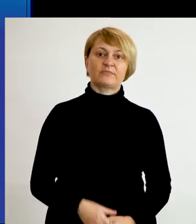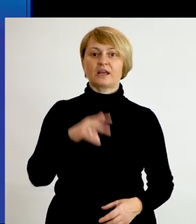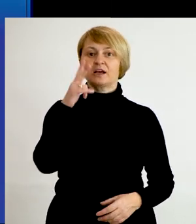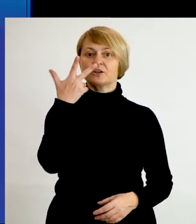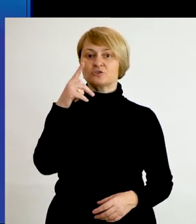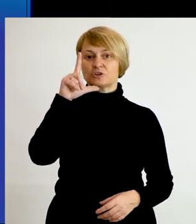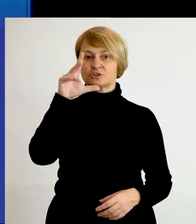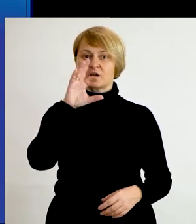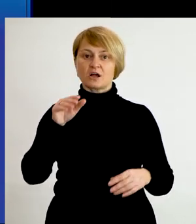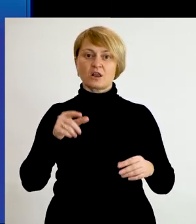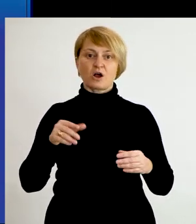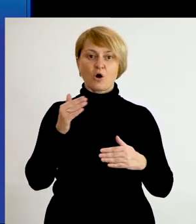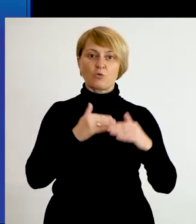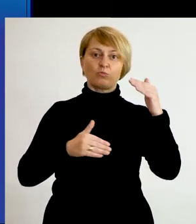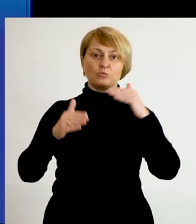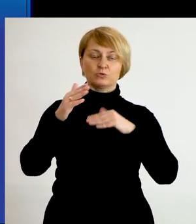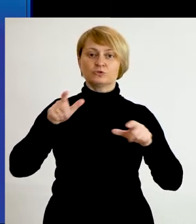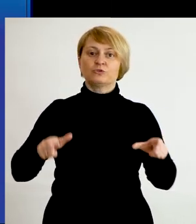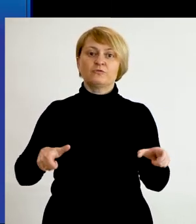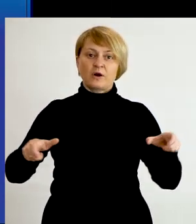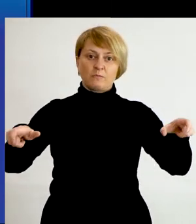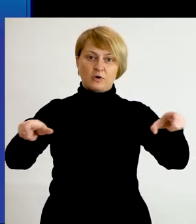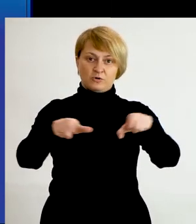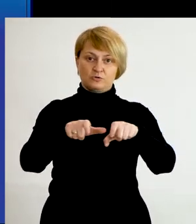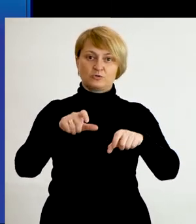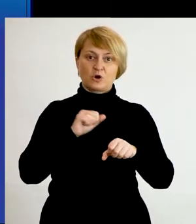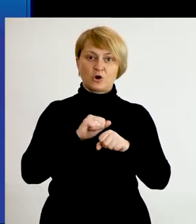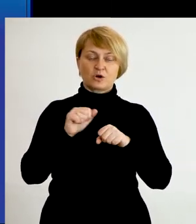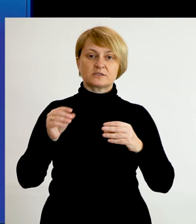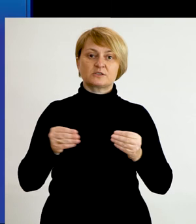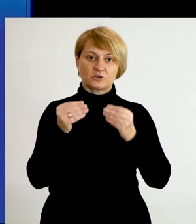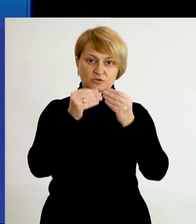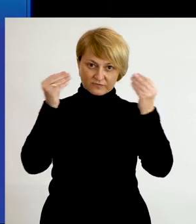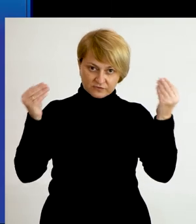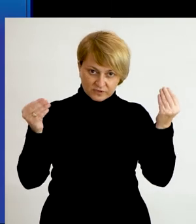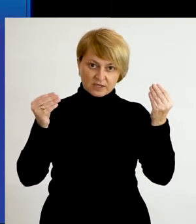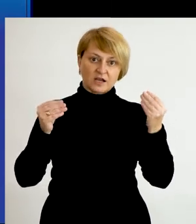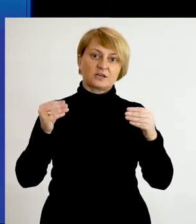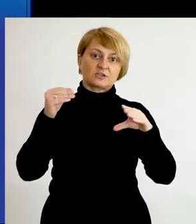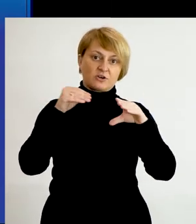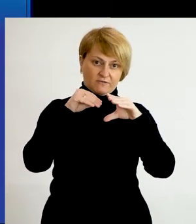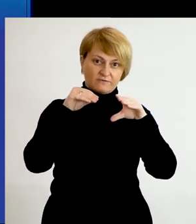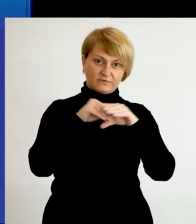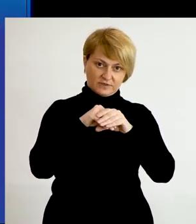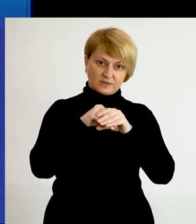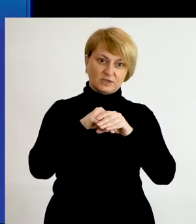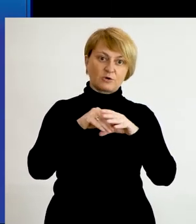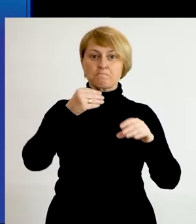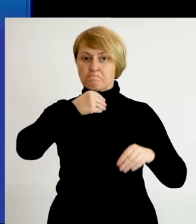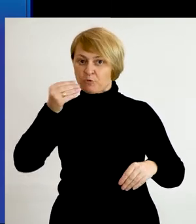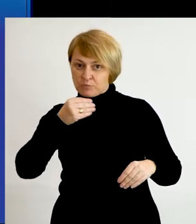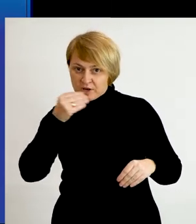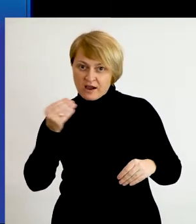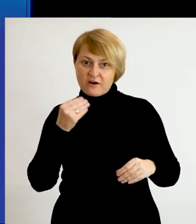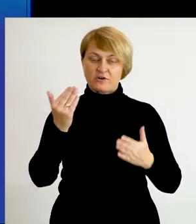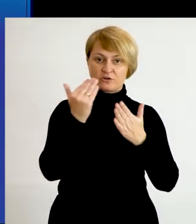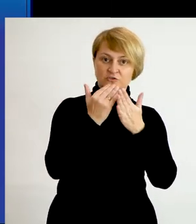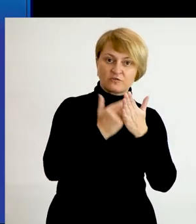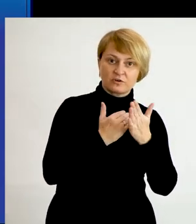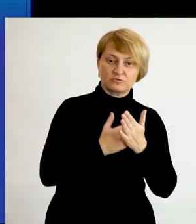Trzecie liceum, budowa boiska. Tu rozwija się infrastruktura. Infrastruktura poprawia